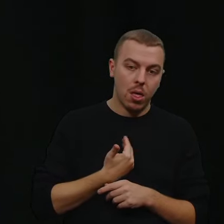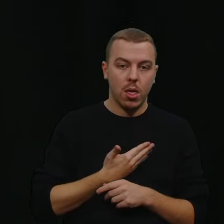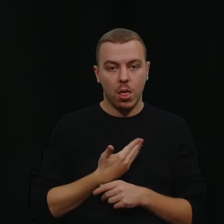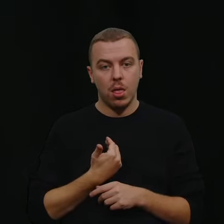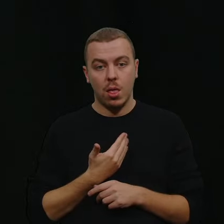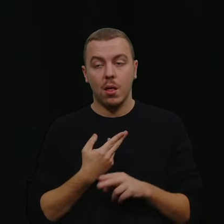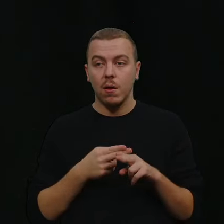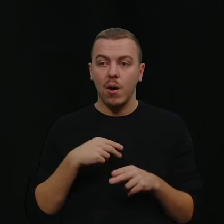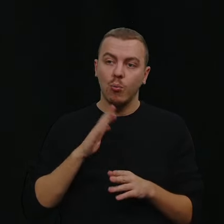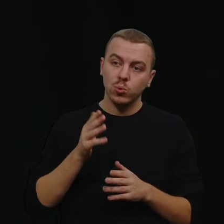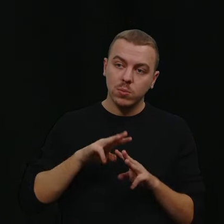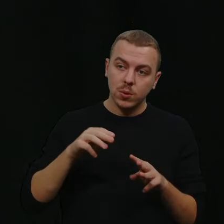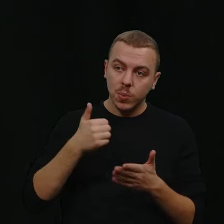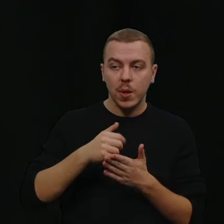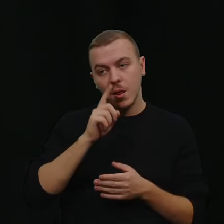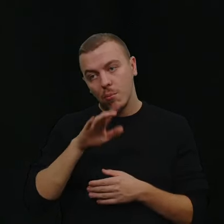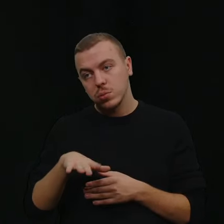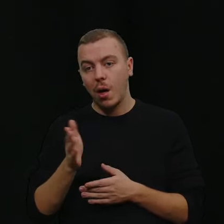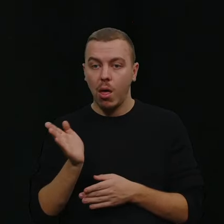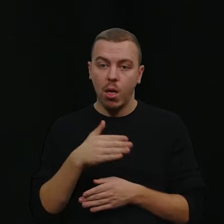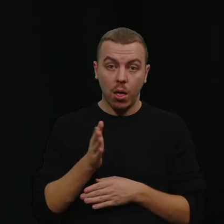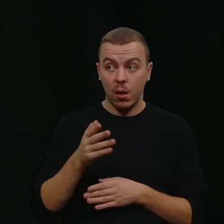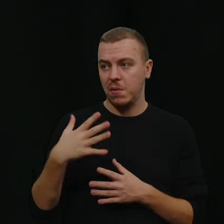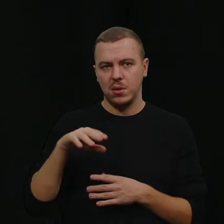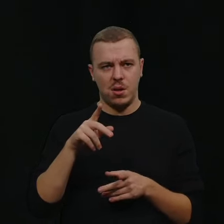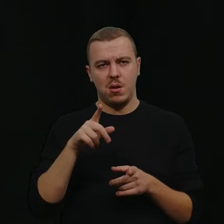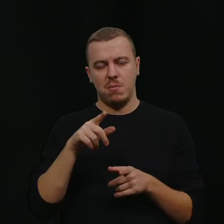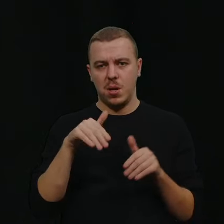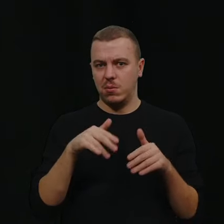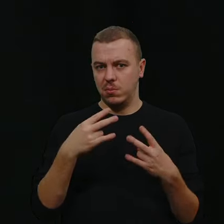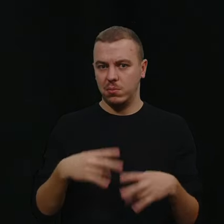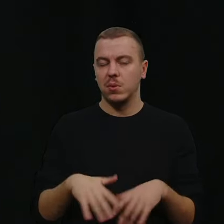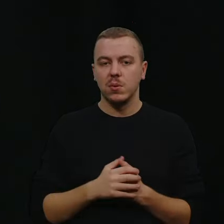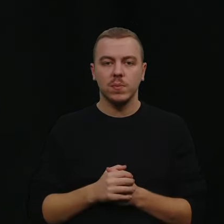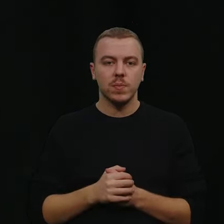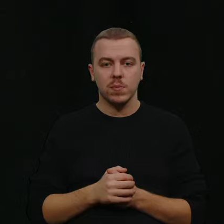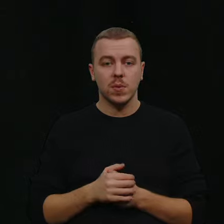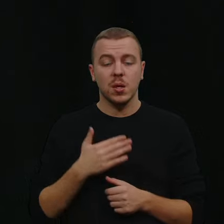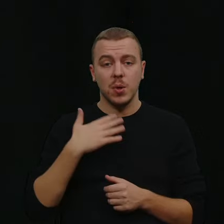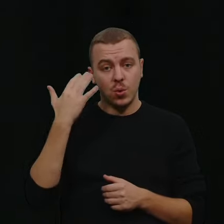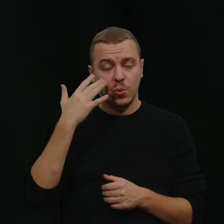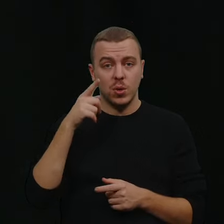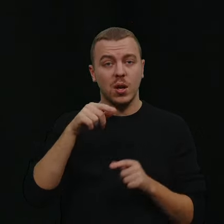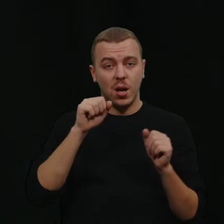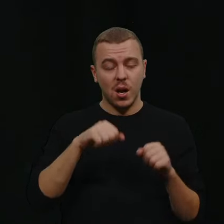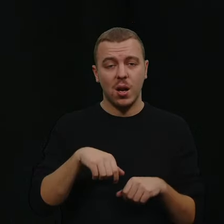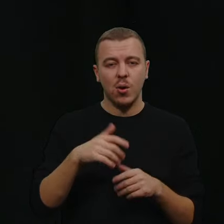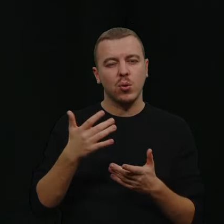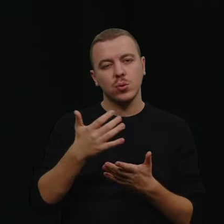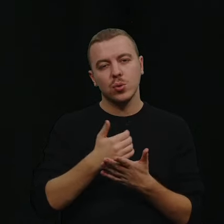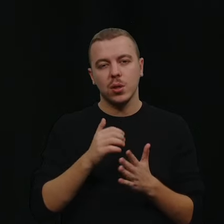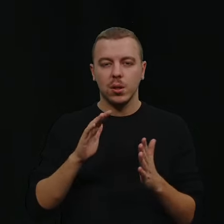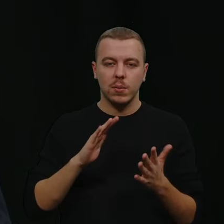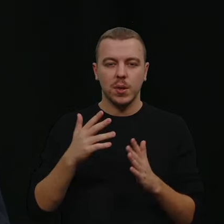neturėjom atvirtos pozicijos. Galiu tą drąsiai patvirtinti. Mano taip manimu ir manimu jie galėjo surinkti